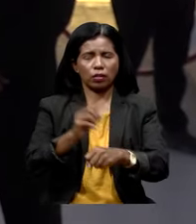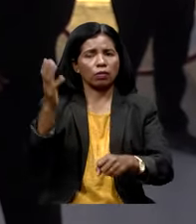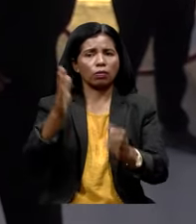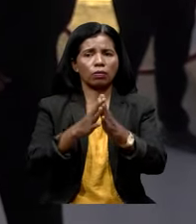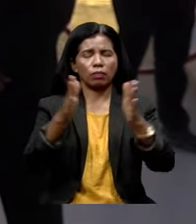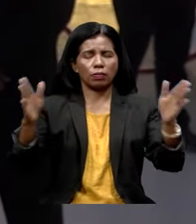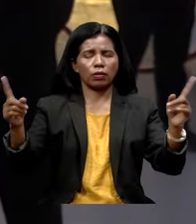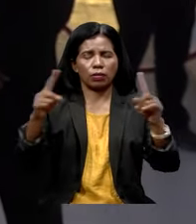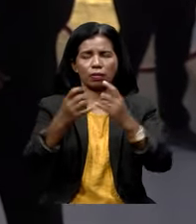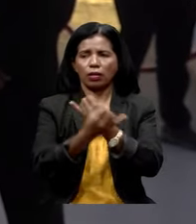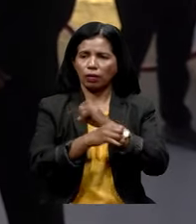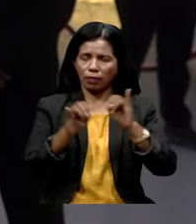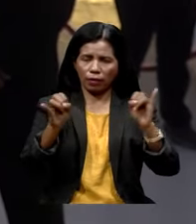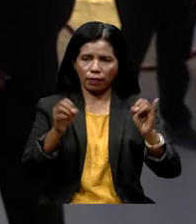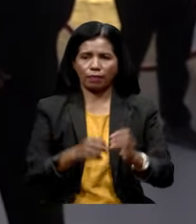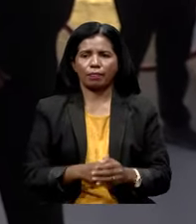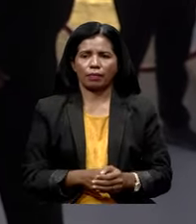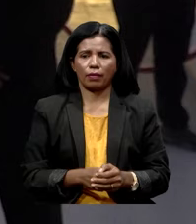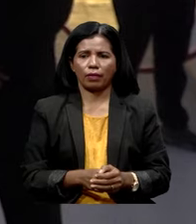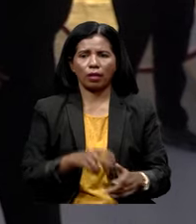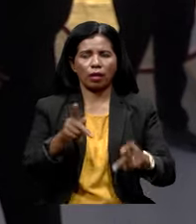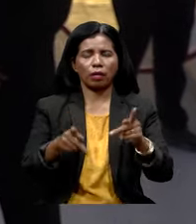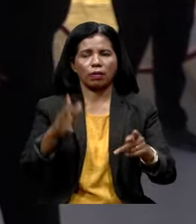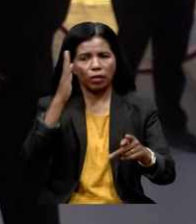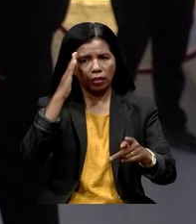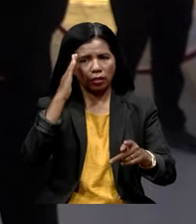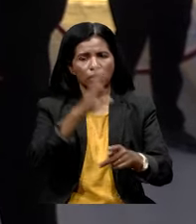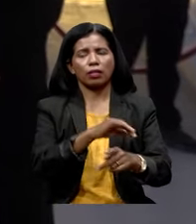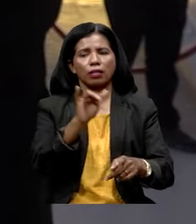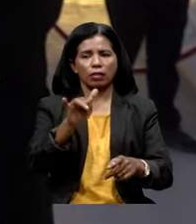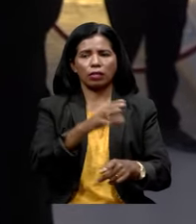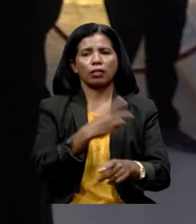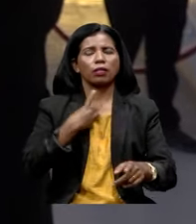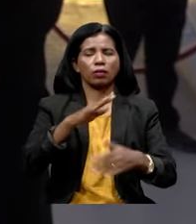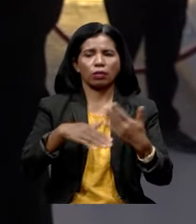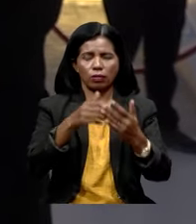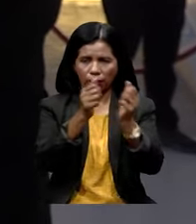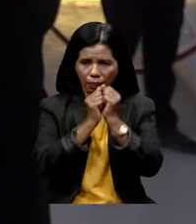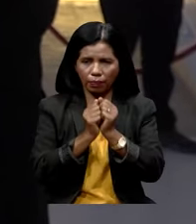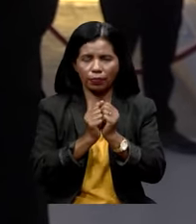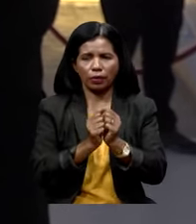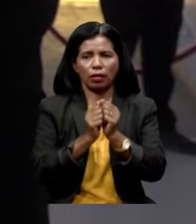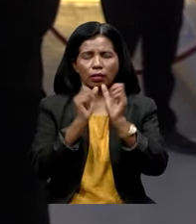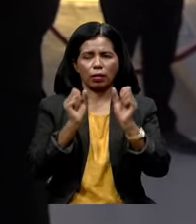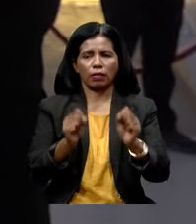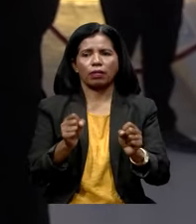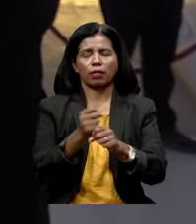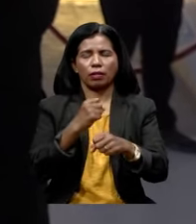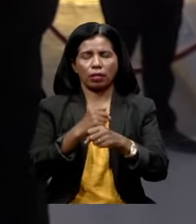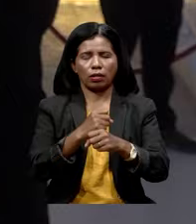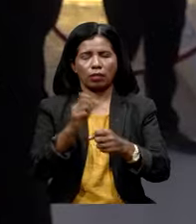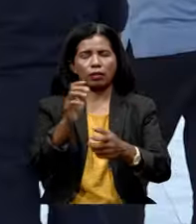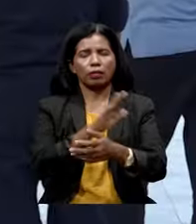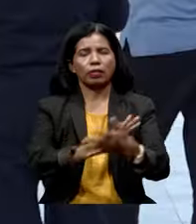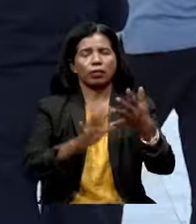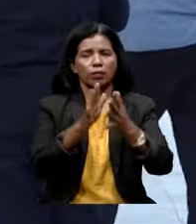bayar luta independensia atau emak rekunyes kata sin senior itu hutu hamutu para atu halu event ne sa India